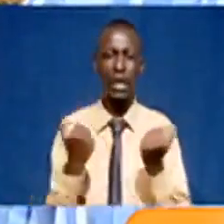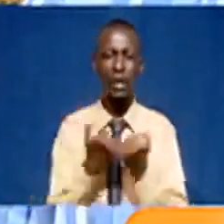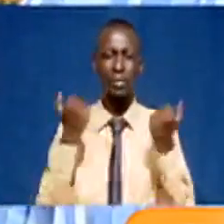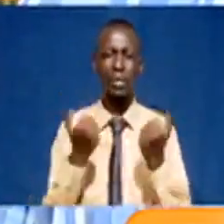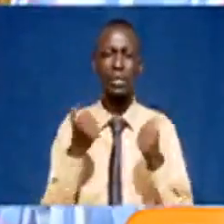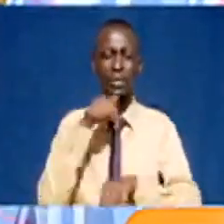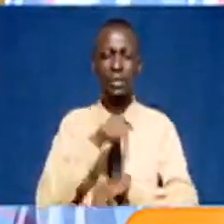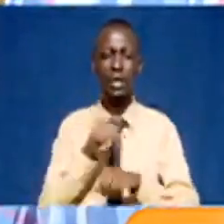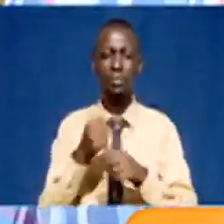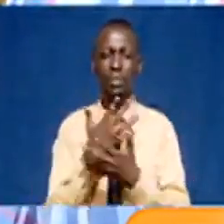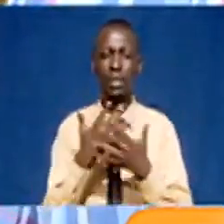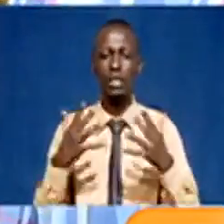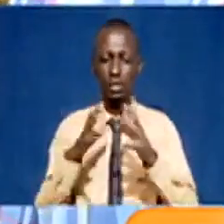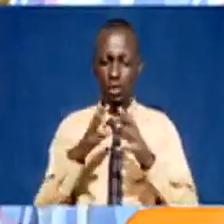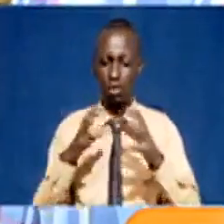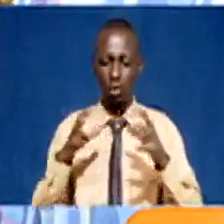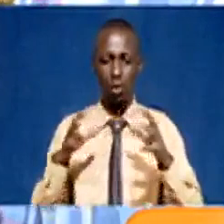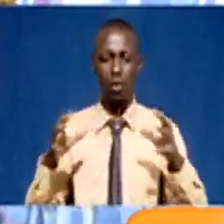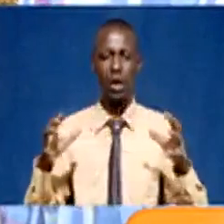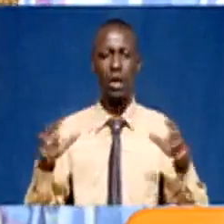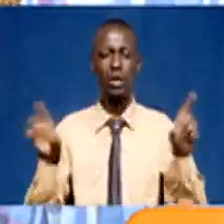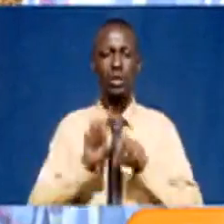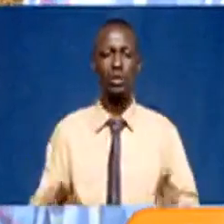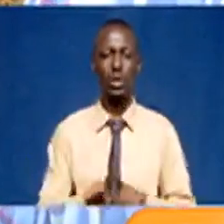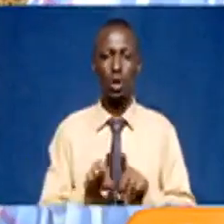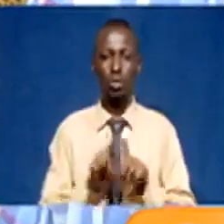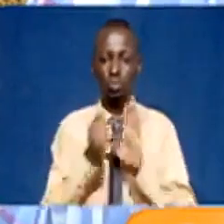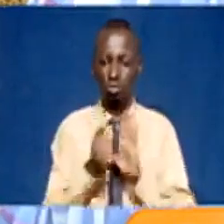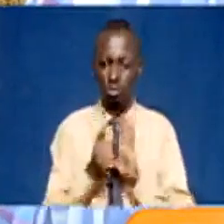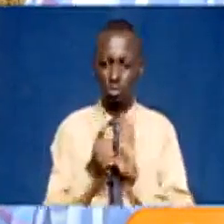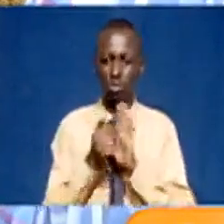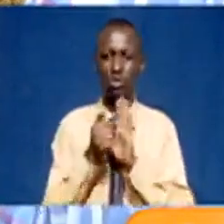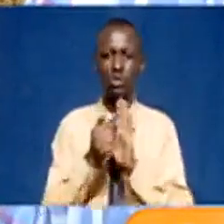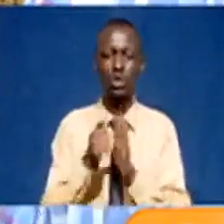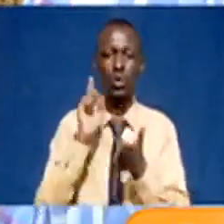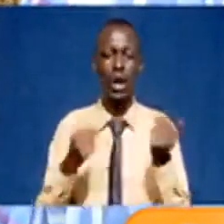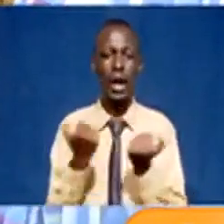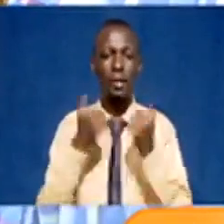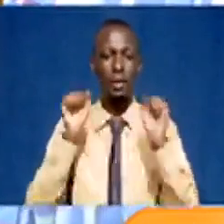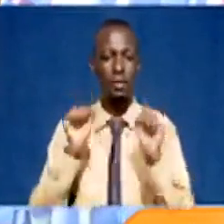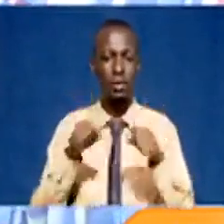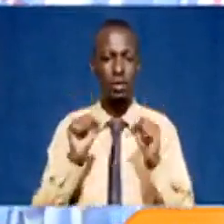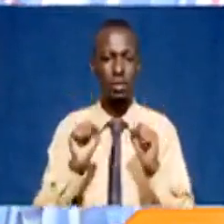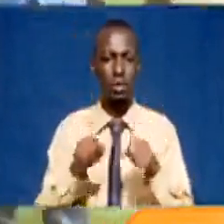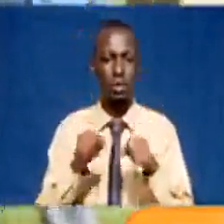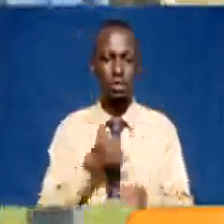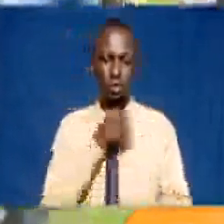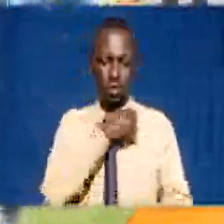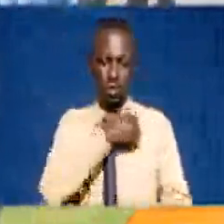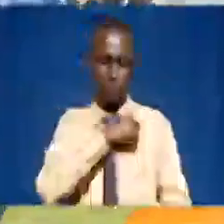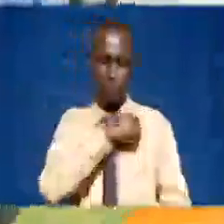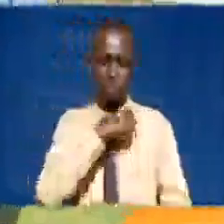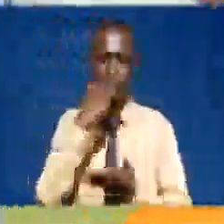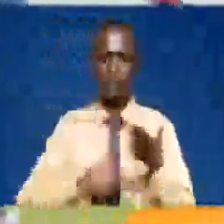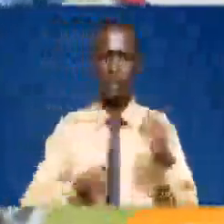high growth, and then that is also going to show exactly what is likely to happen with interest rates. Waziri